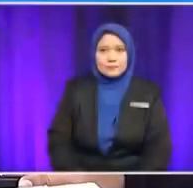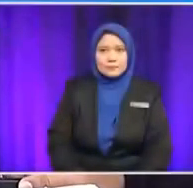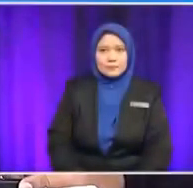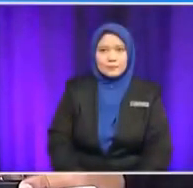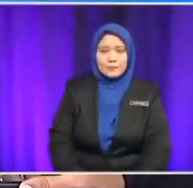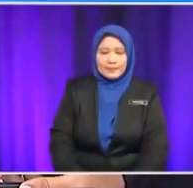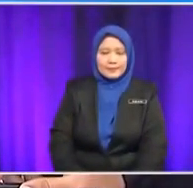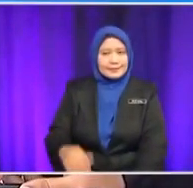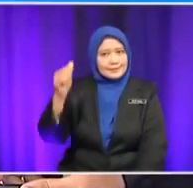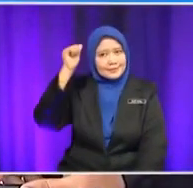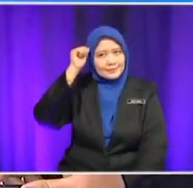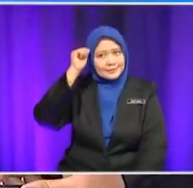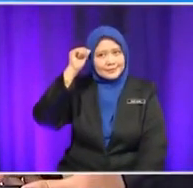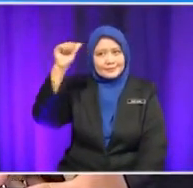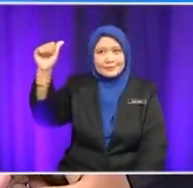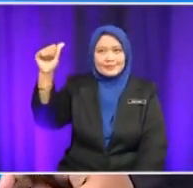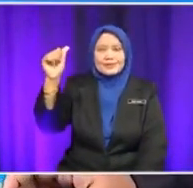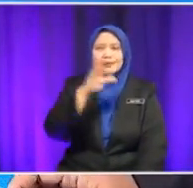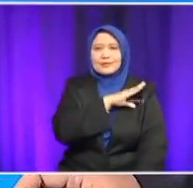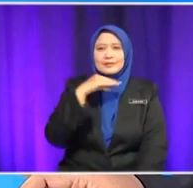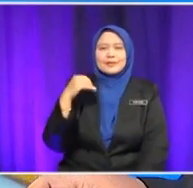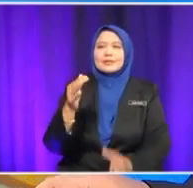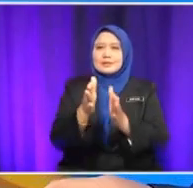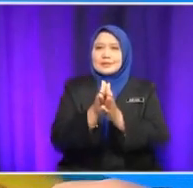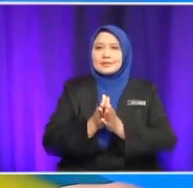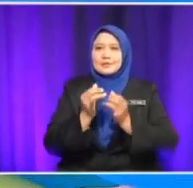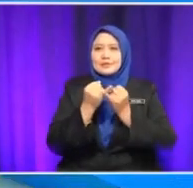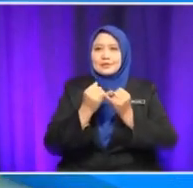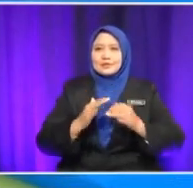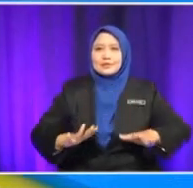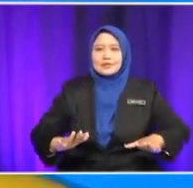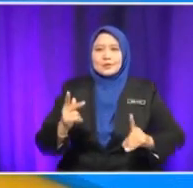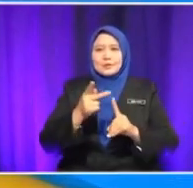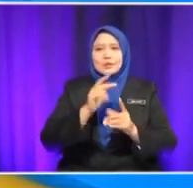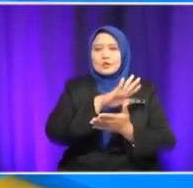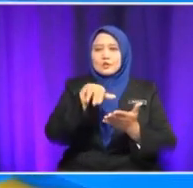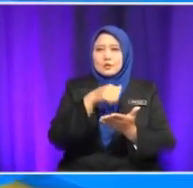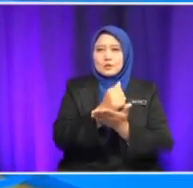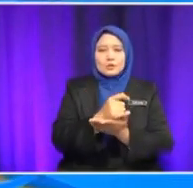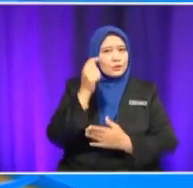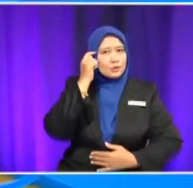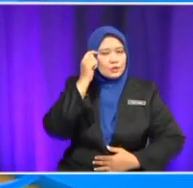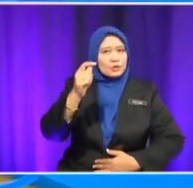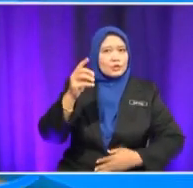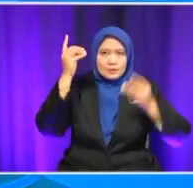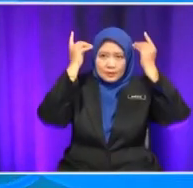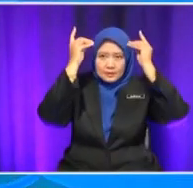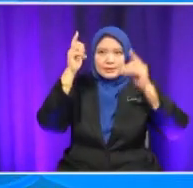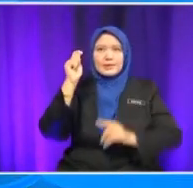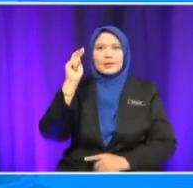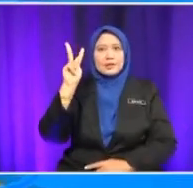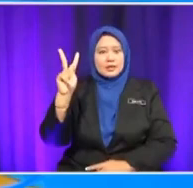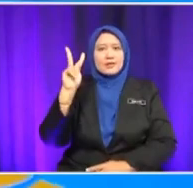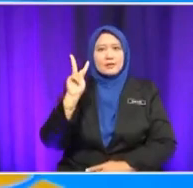Baiklah Assalamualaikum warahmatullahi wabarakatuh dan salam sejahtera kepada seluruh penonton di di TV KPM Anda